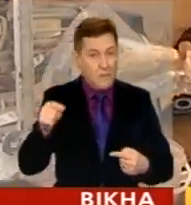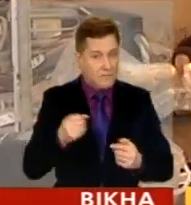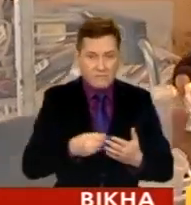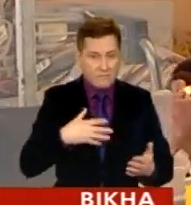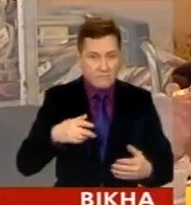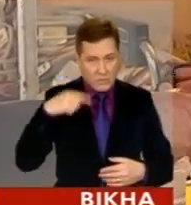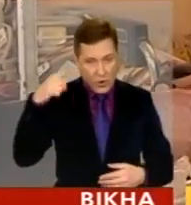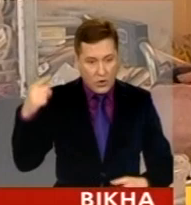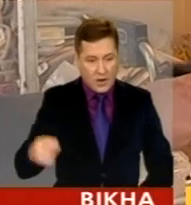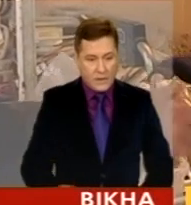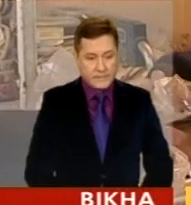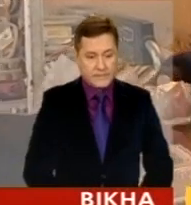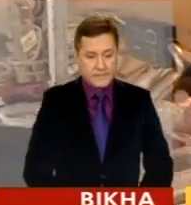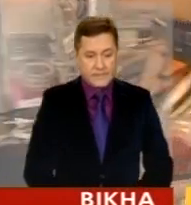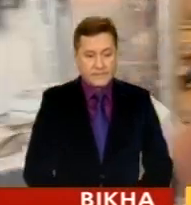більше. Да.